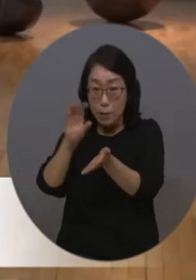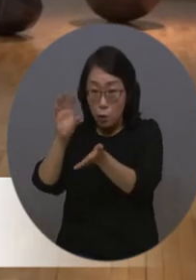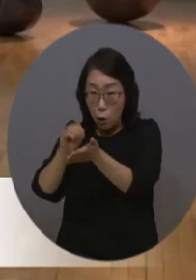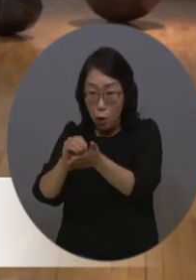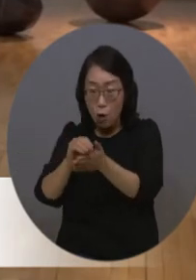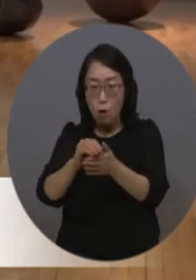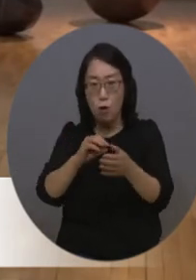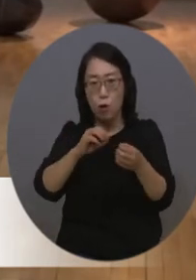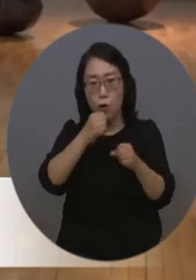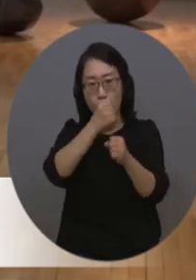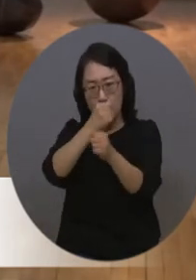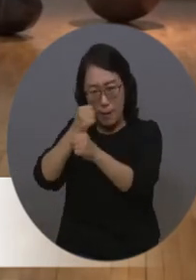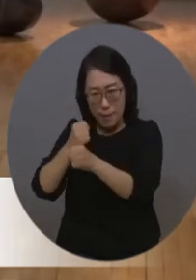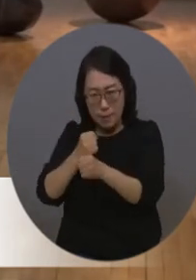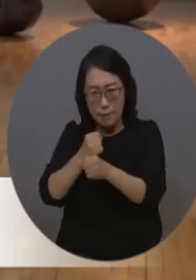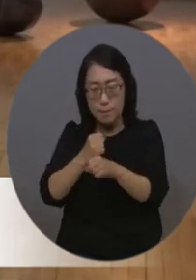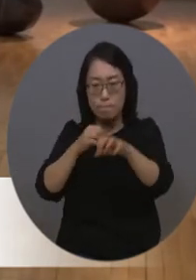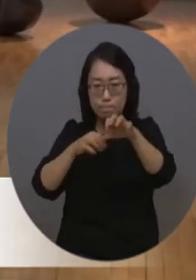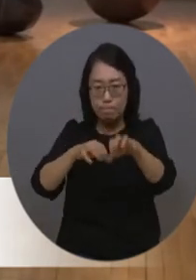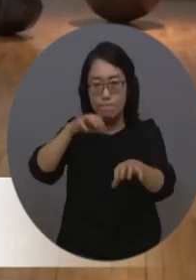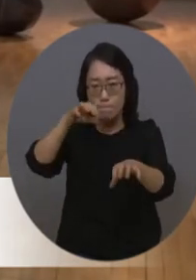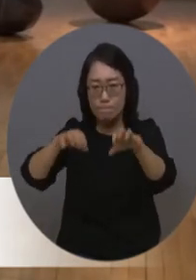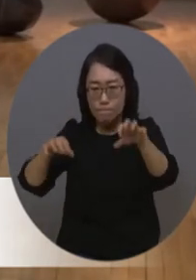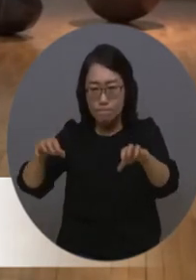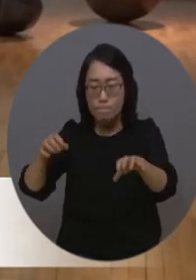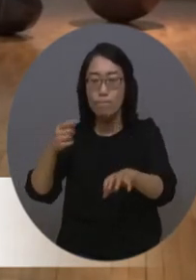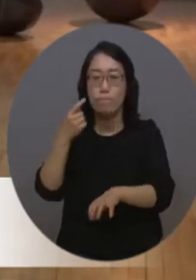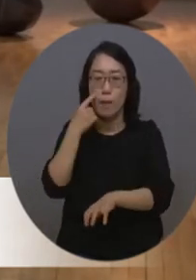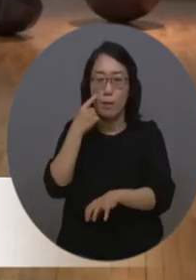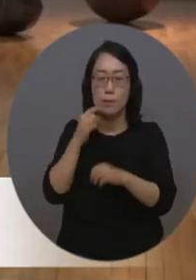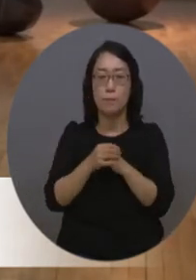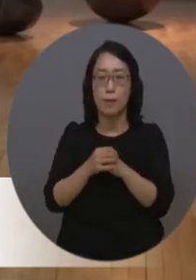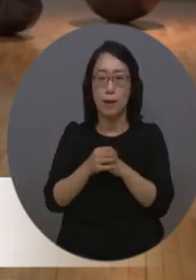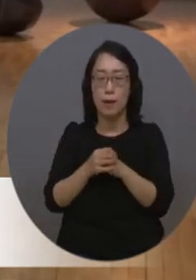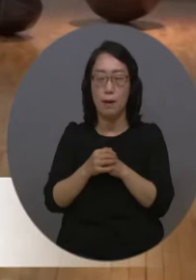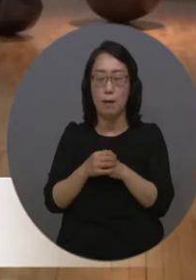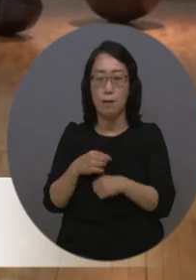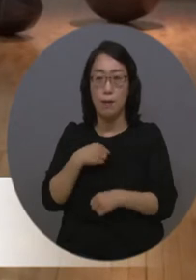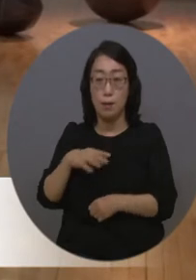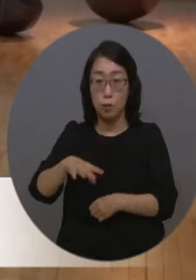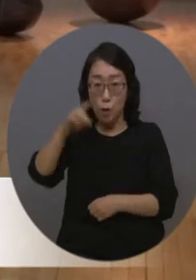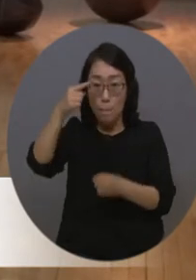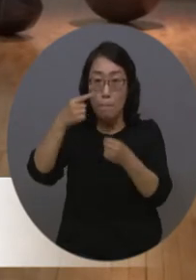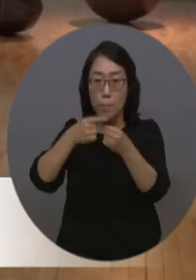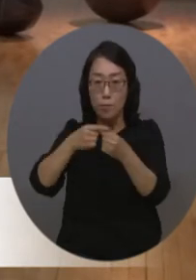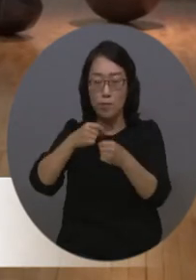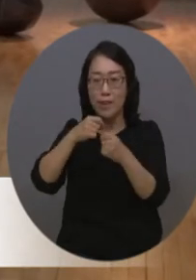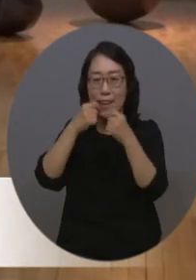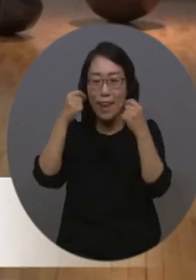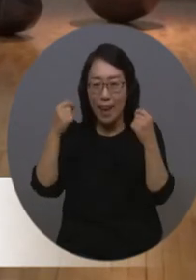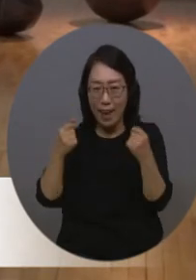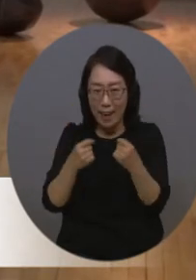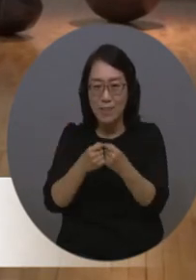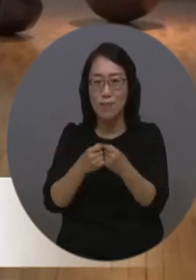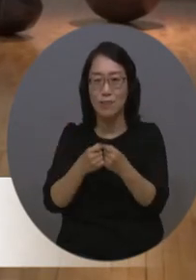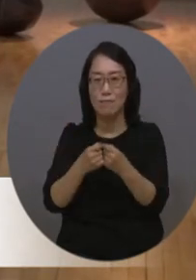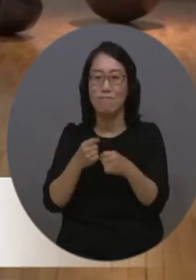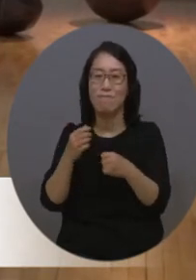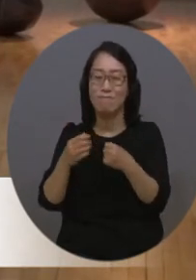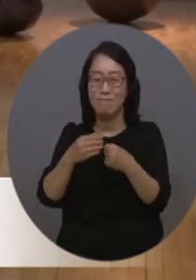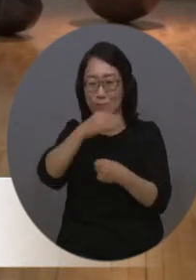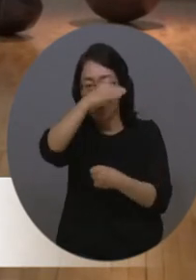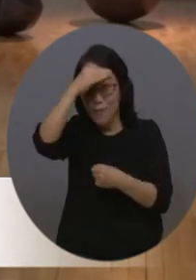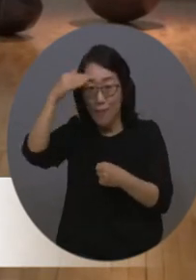이제 작품으로서 표현을 해본 작품이고요. 첫 번째 개인전인 만큼 많이 부족할